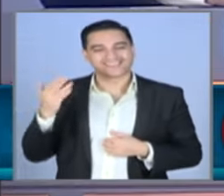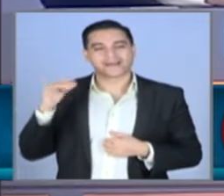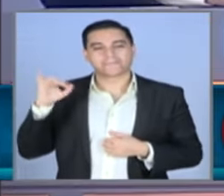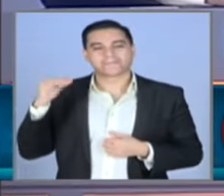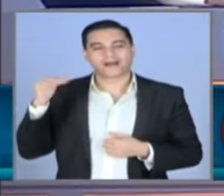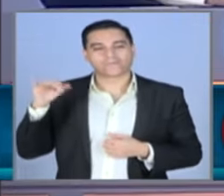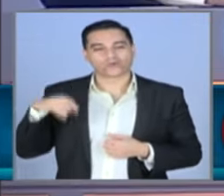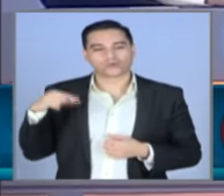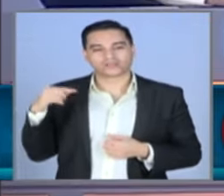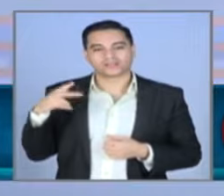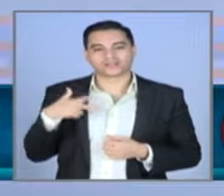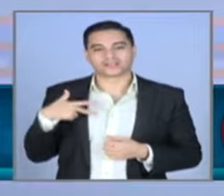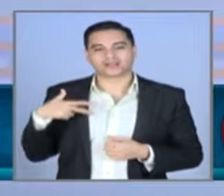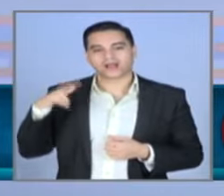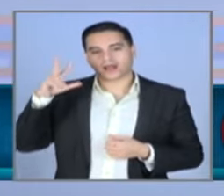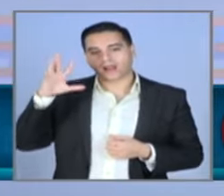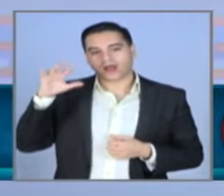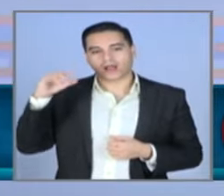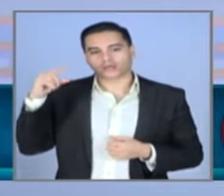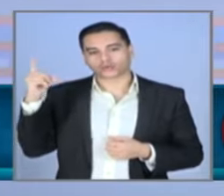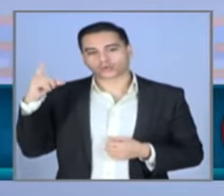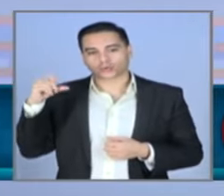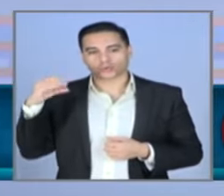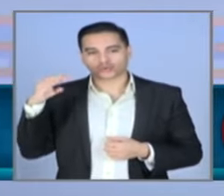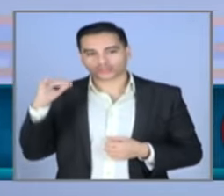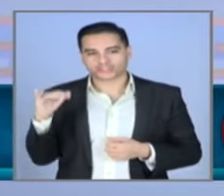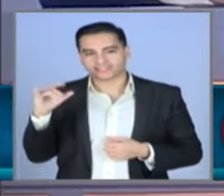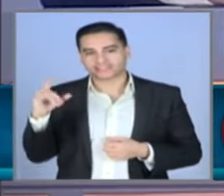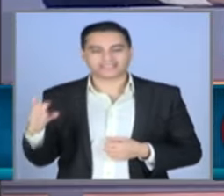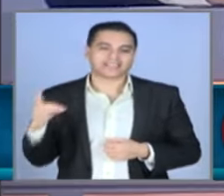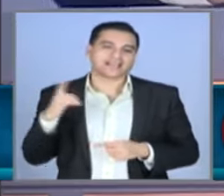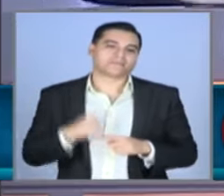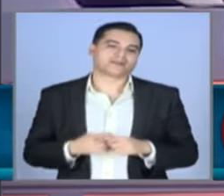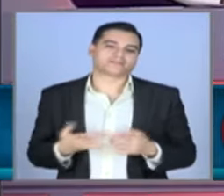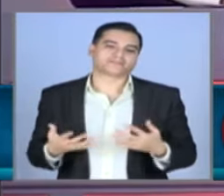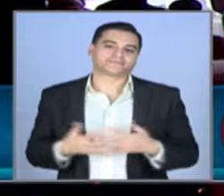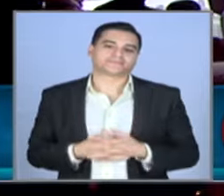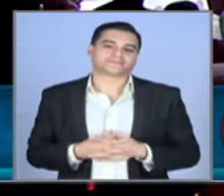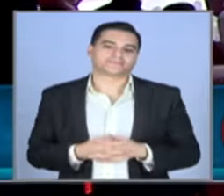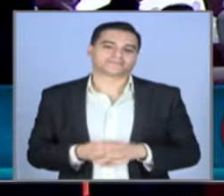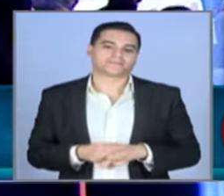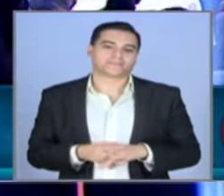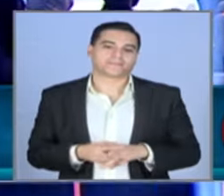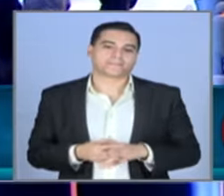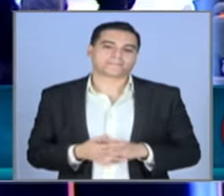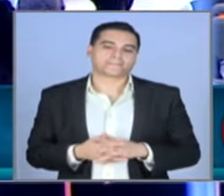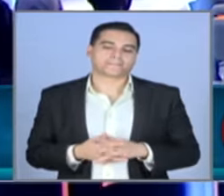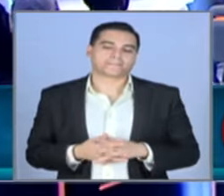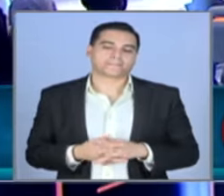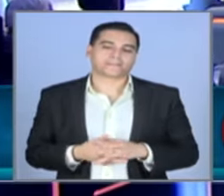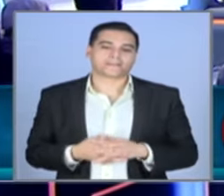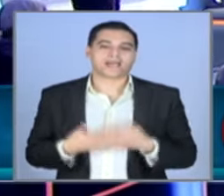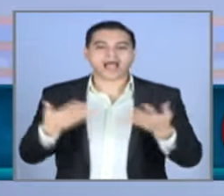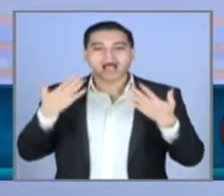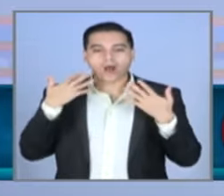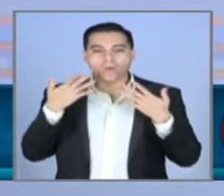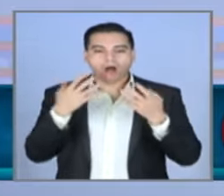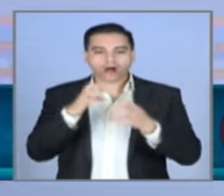محمود. الهيدروجين؟ طبعا. إجابة خاطئة. اللي بيعكر ماء